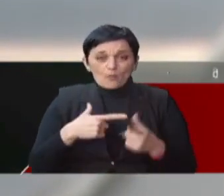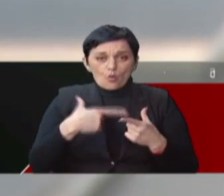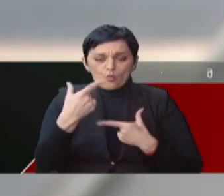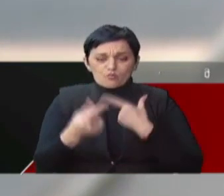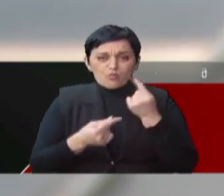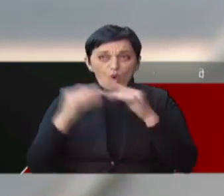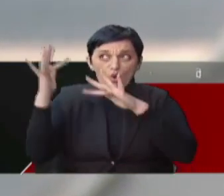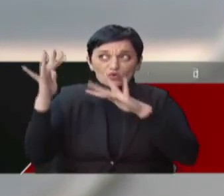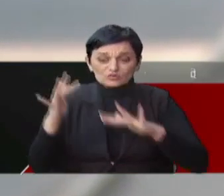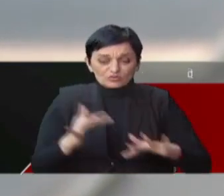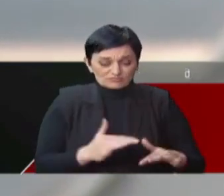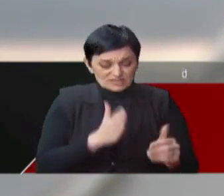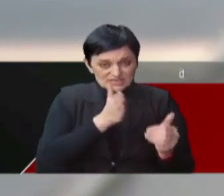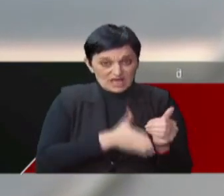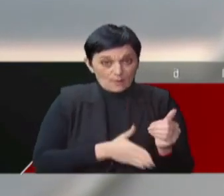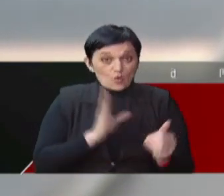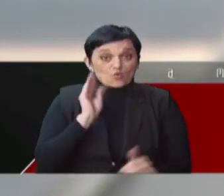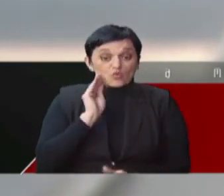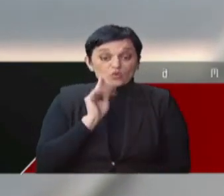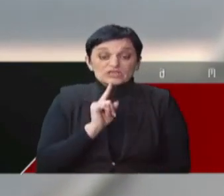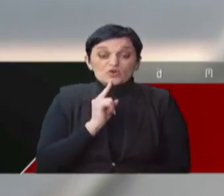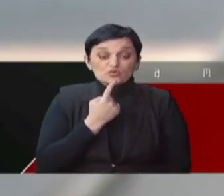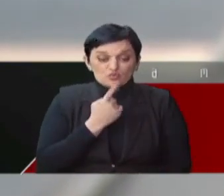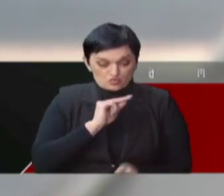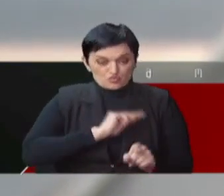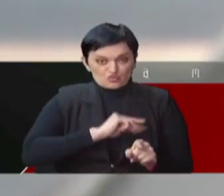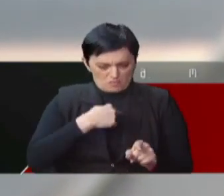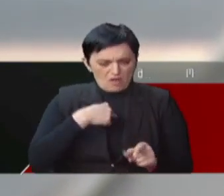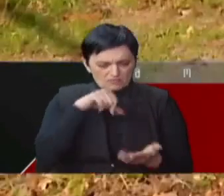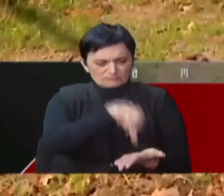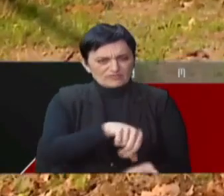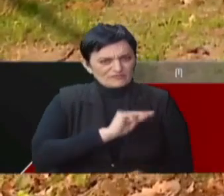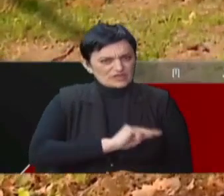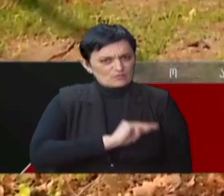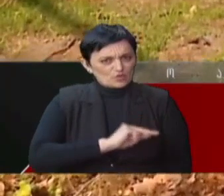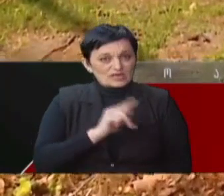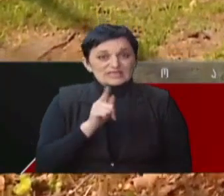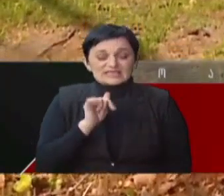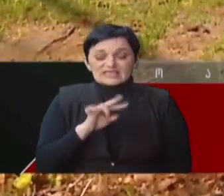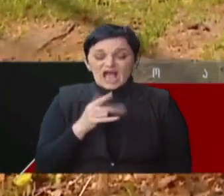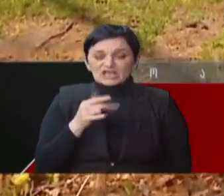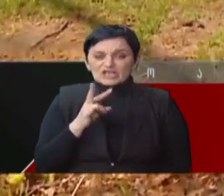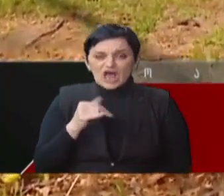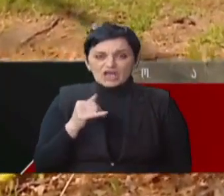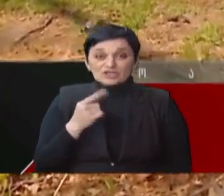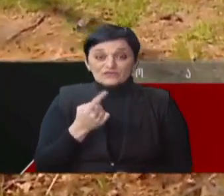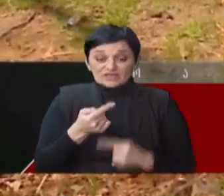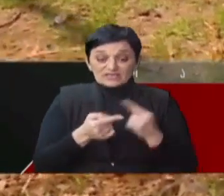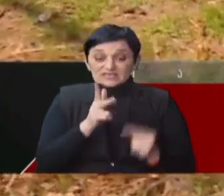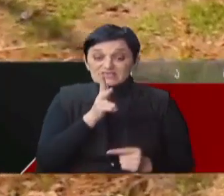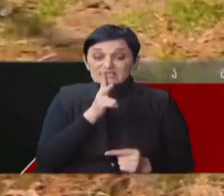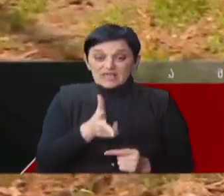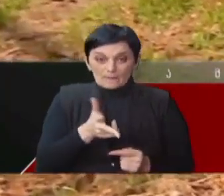ფოთოლცენა დამთავრებულია. როცა რთული იყო მუშაობა, მე ვიმუშავე. თინა გრიგალაშვილს საუკუნემდე 3